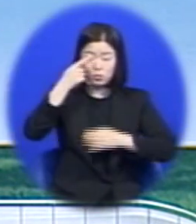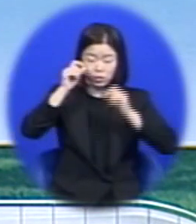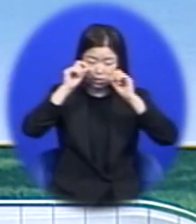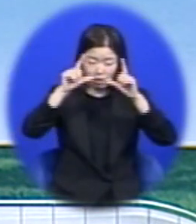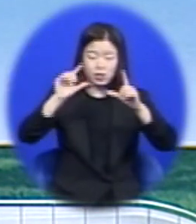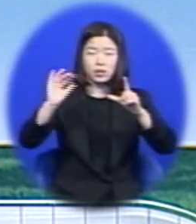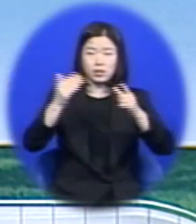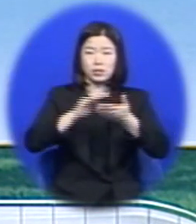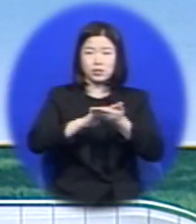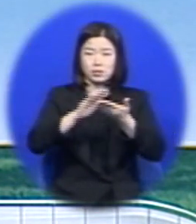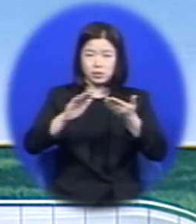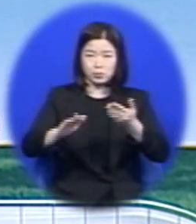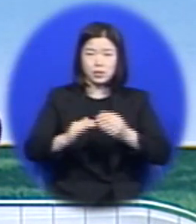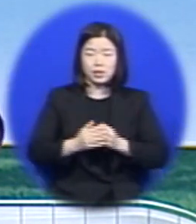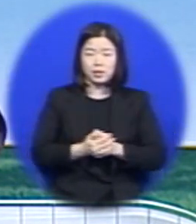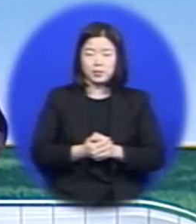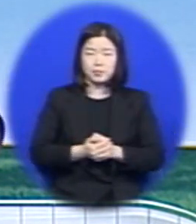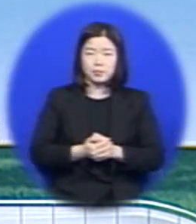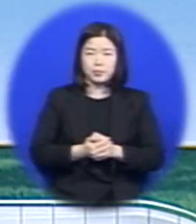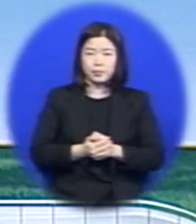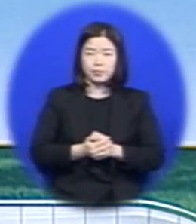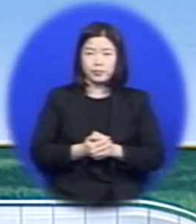거죠.